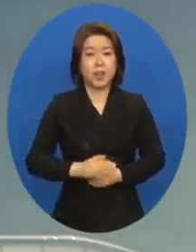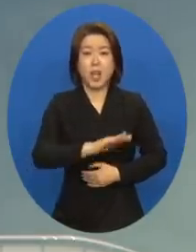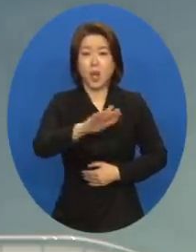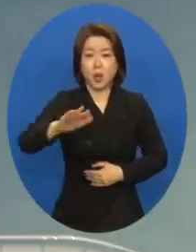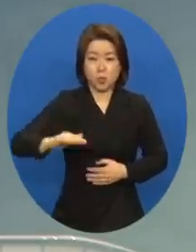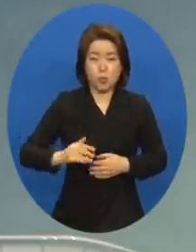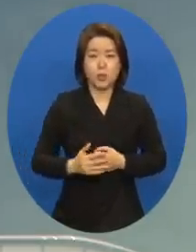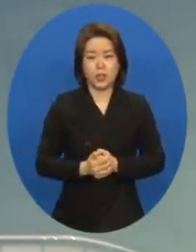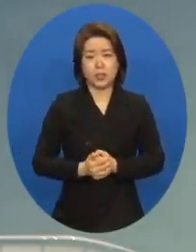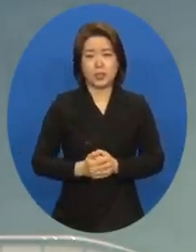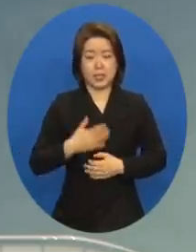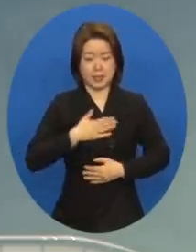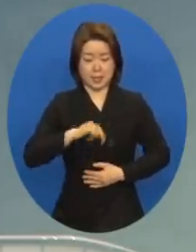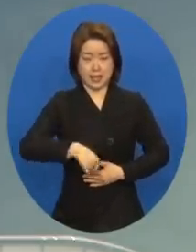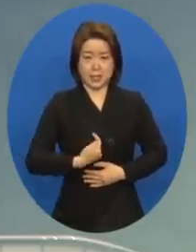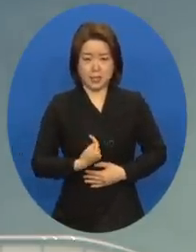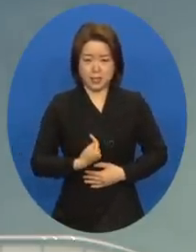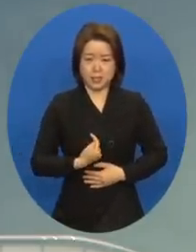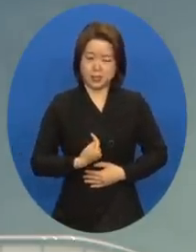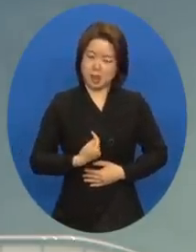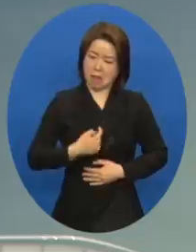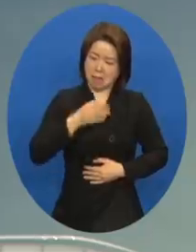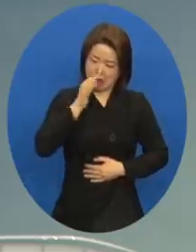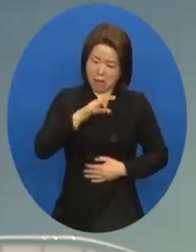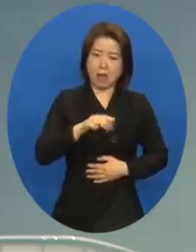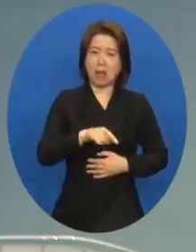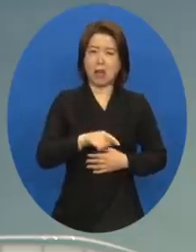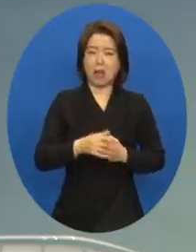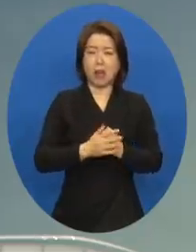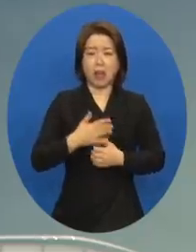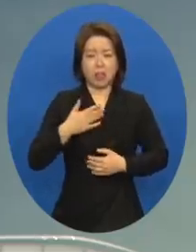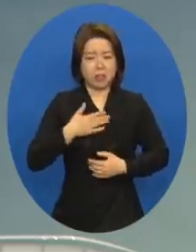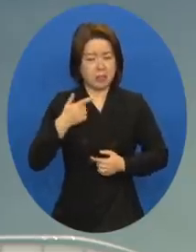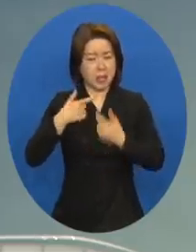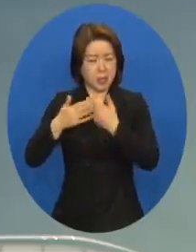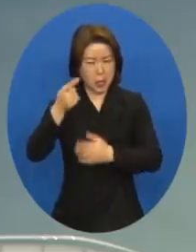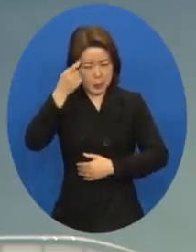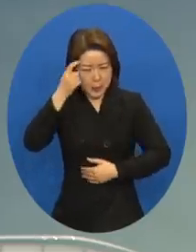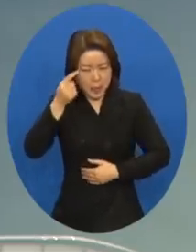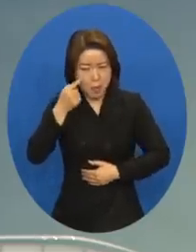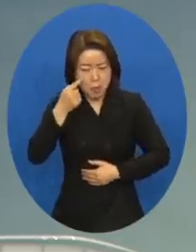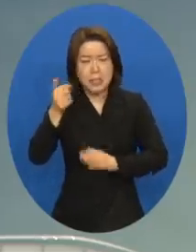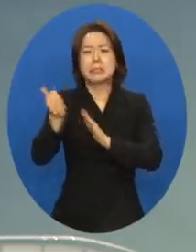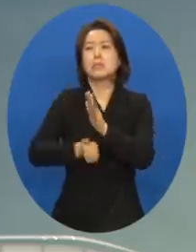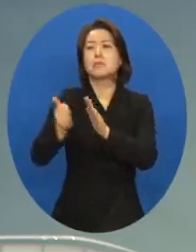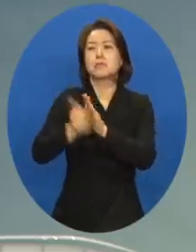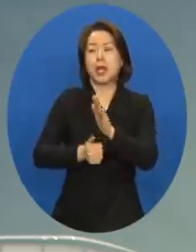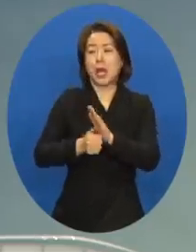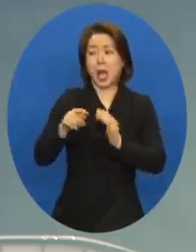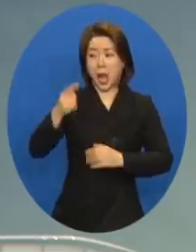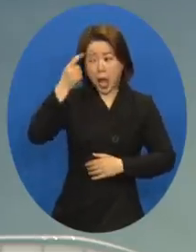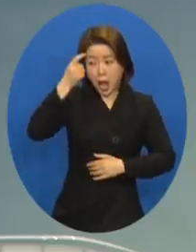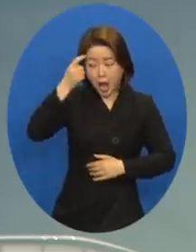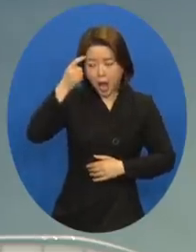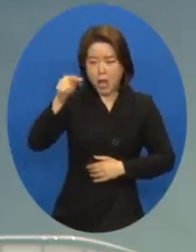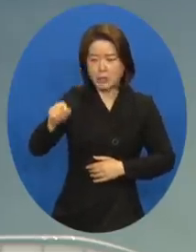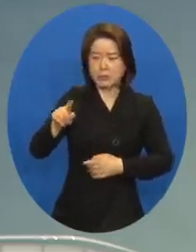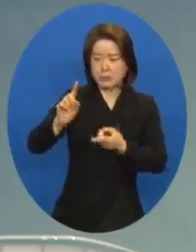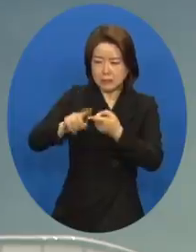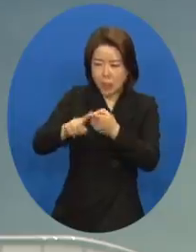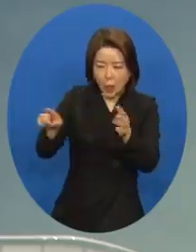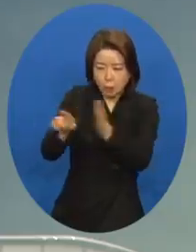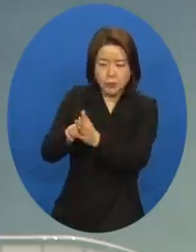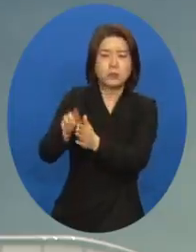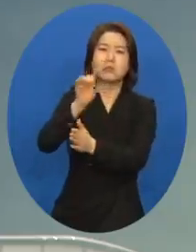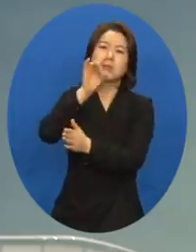우리는 우리 자신이 안 됐다고, 그동안에 내 경험이 실패였다고 그걸 믿음으로 취하면 안 됩니다.